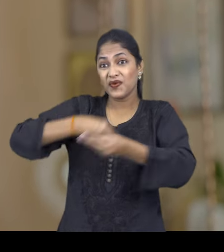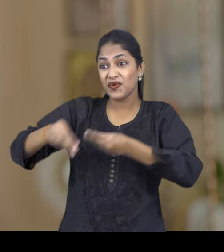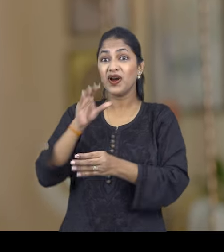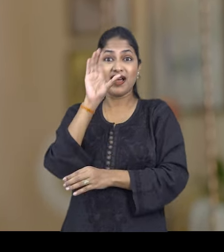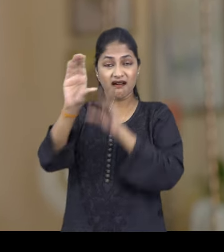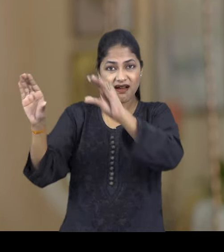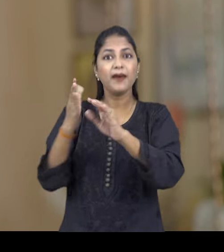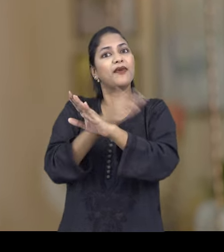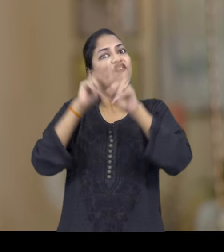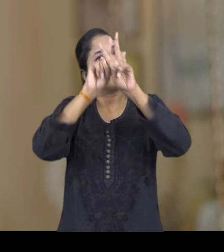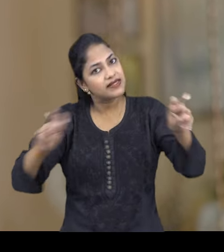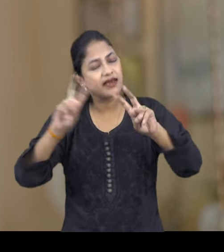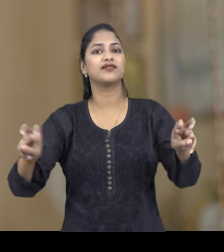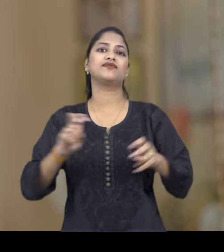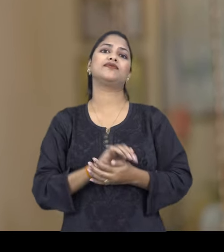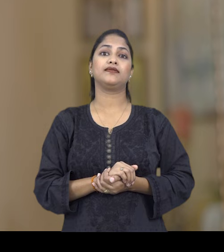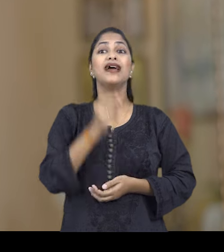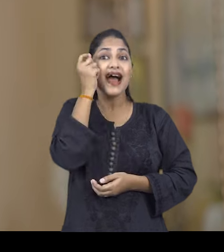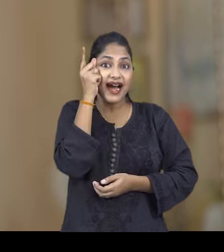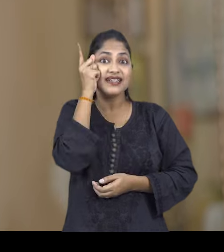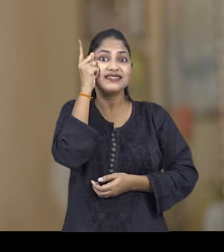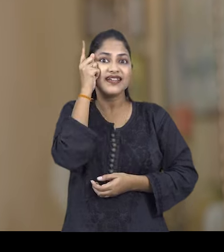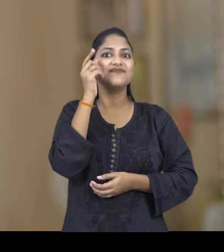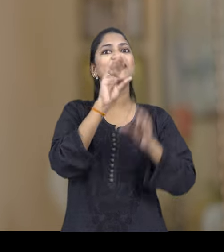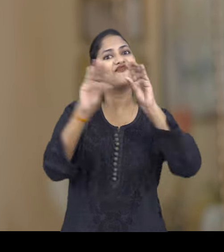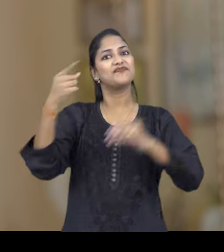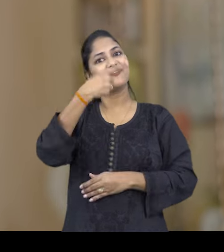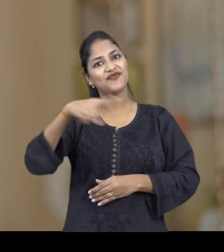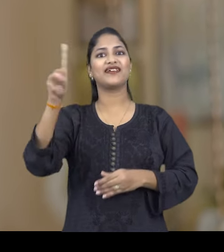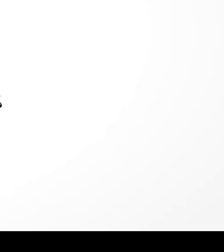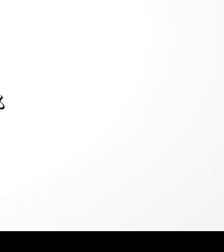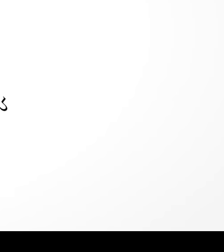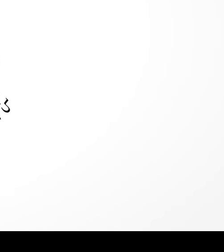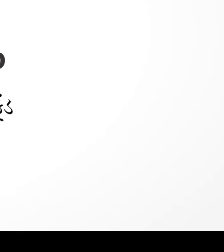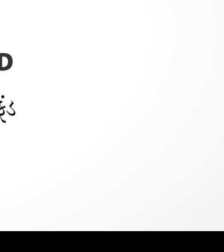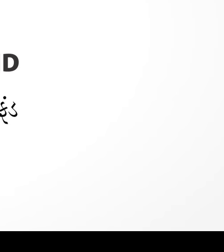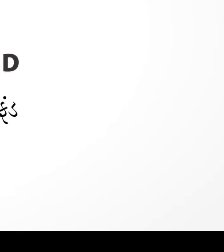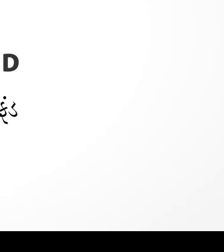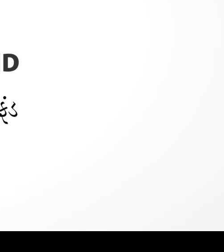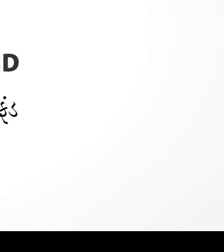પહેલા રિસર્ચ જરૂર કરો. સમજદાર બનો. સાચું રોકાણ કરો.